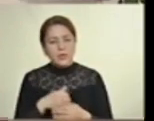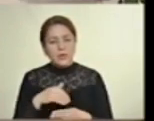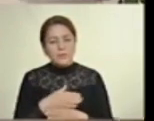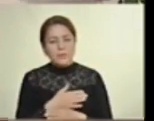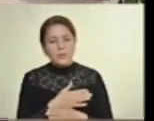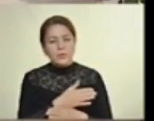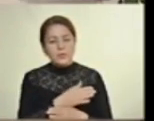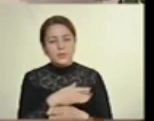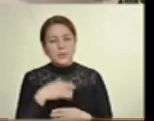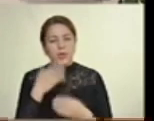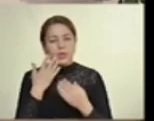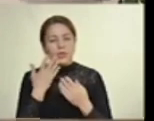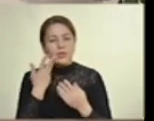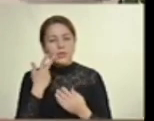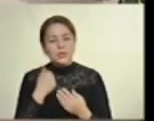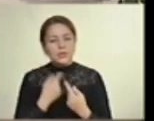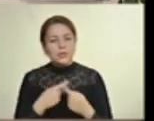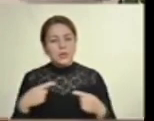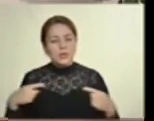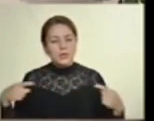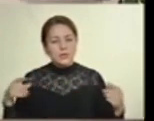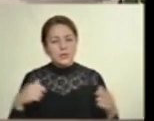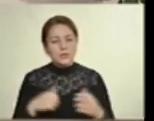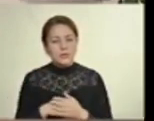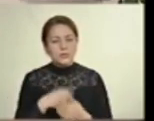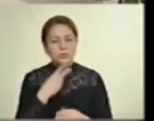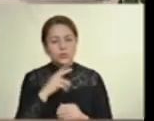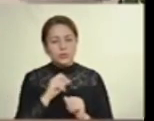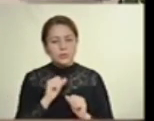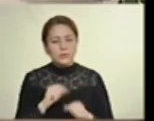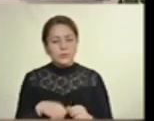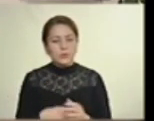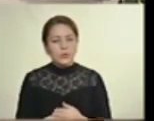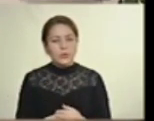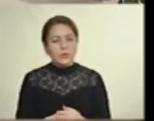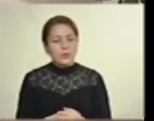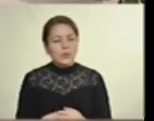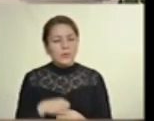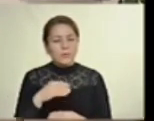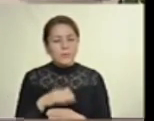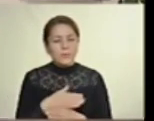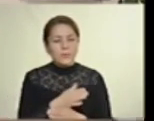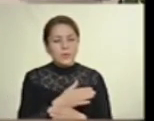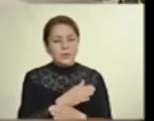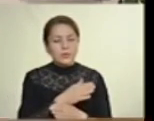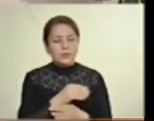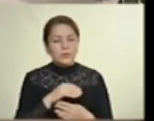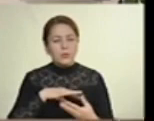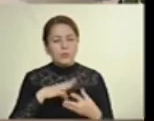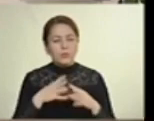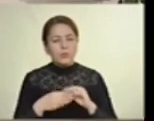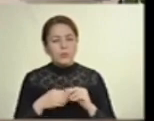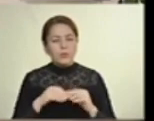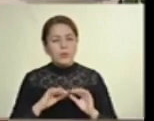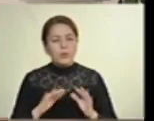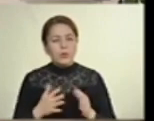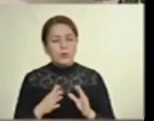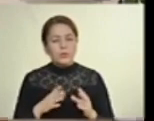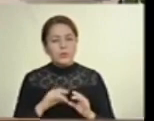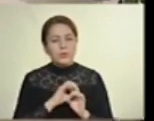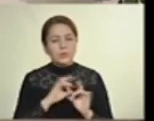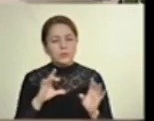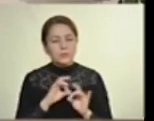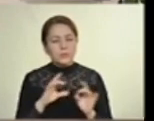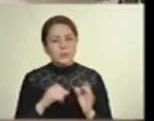baliqlarni rang-barangligi, xilma-xilligini ko'rishimiz mumkin. Baliqlarga umumiy holatda ta'rif beradigan